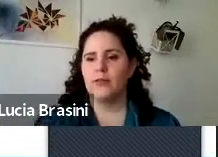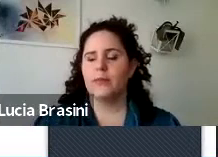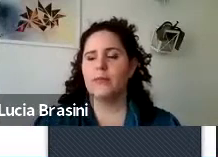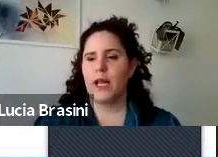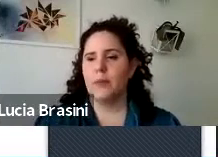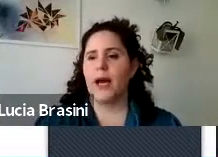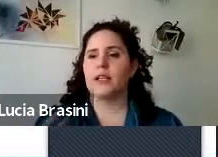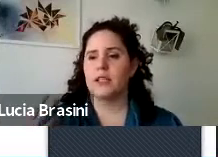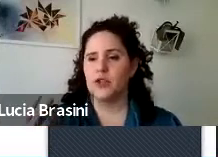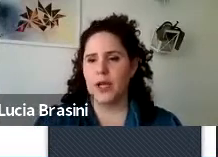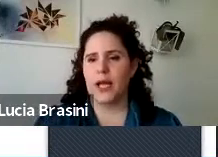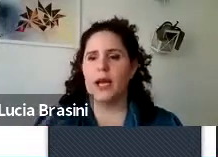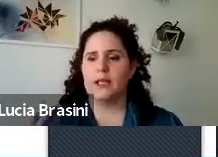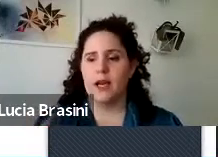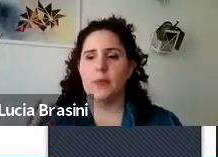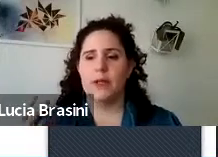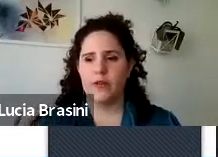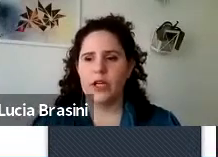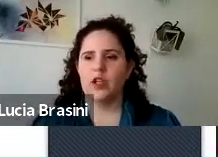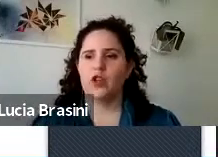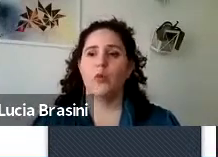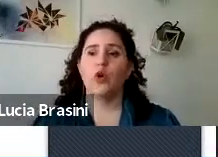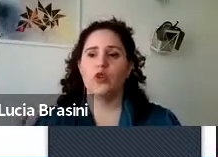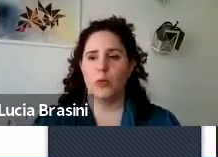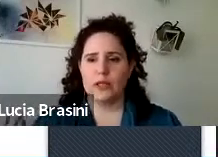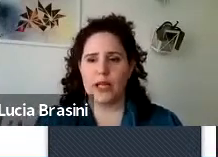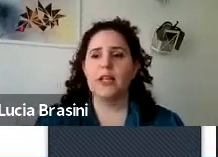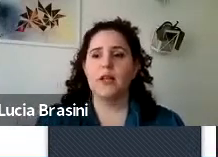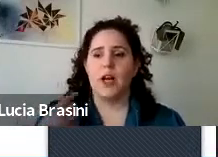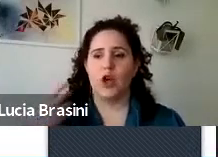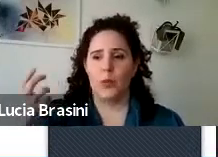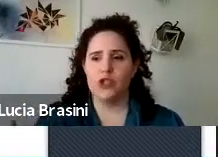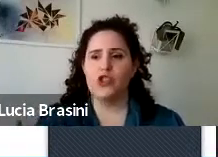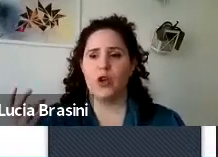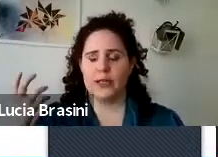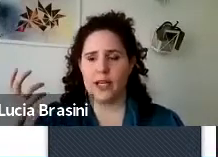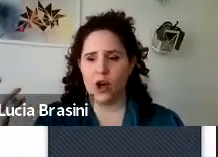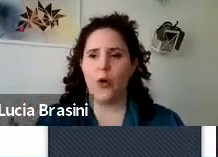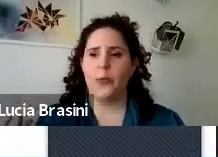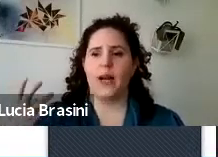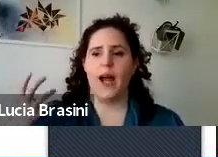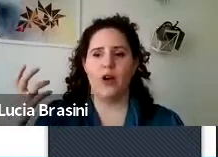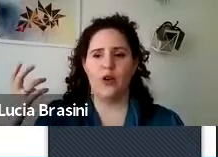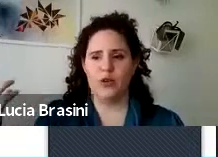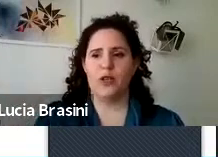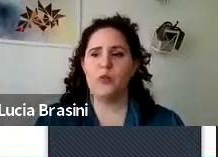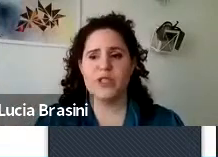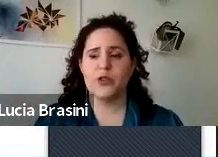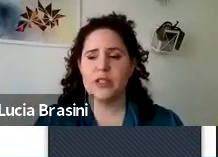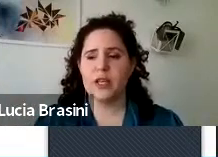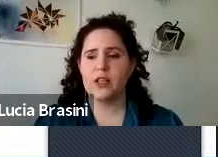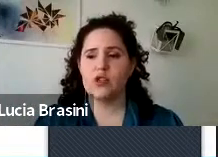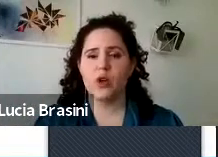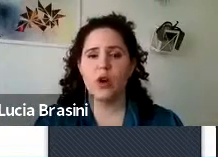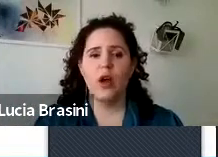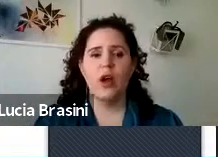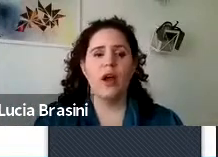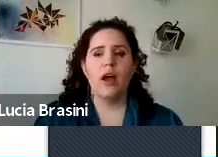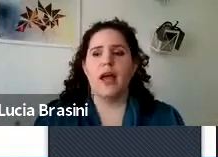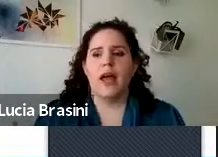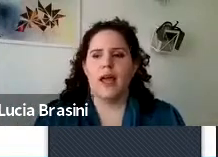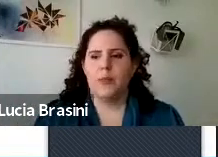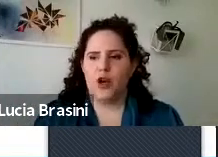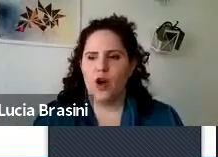sono delle parti spiegate tramite video, molto importanti per la comprensione dell'opera o del museo